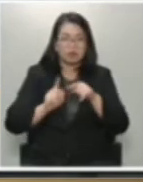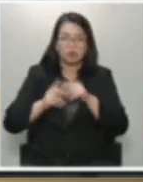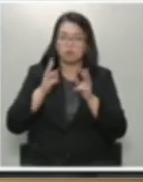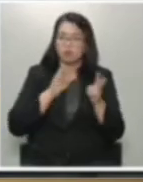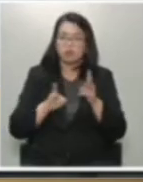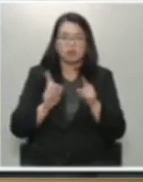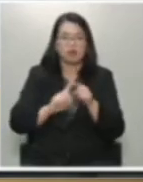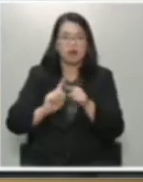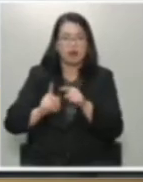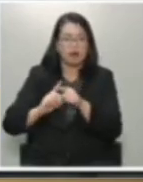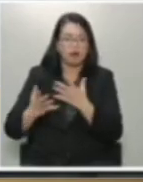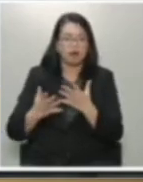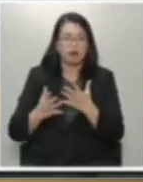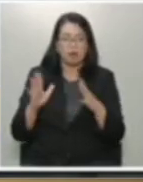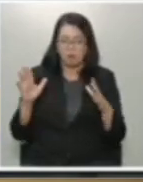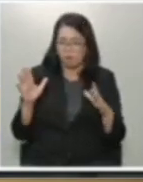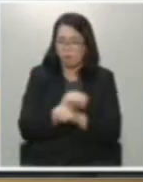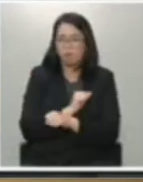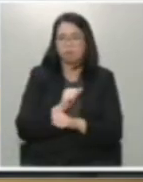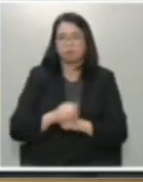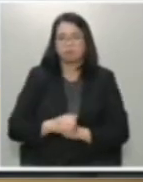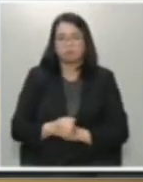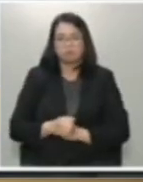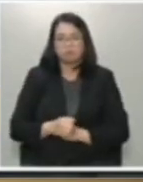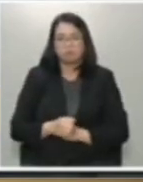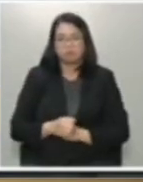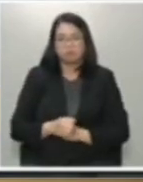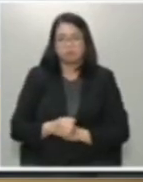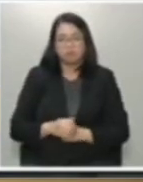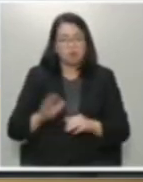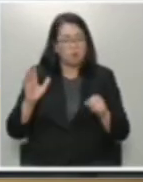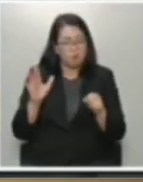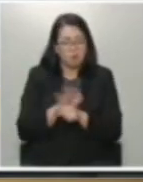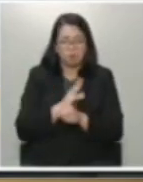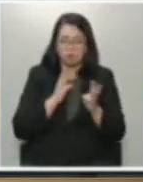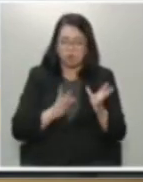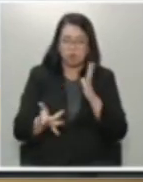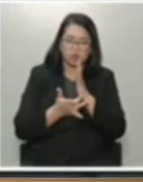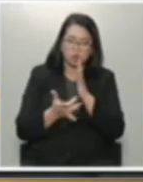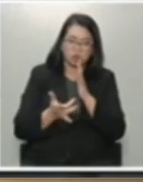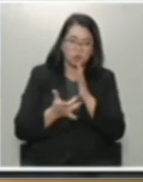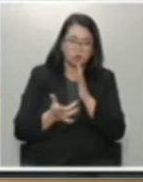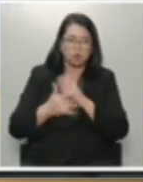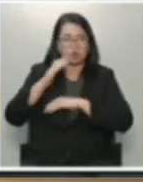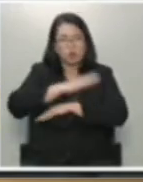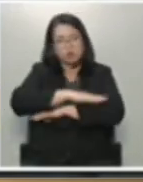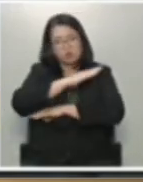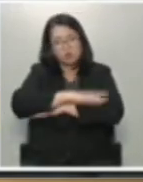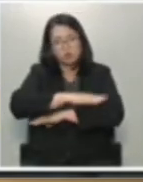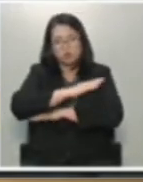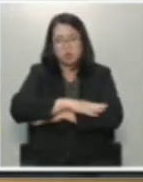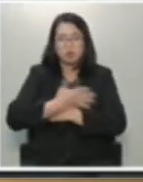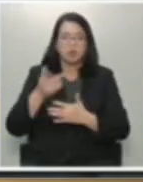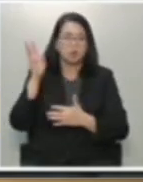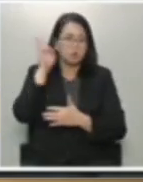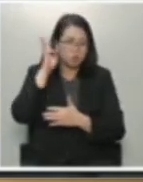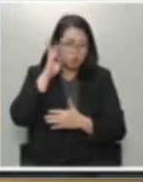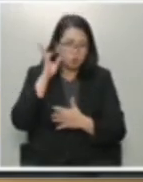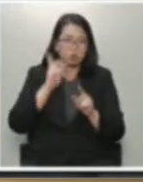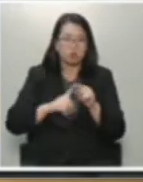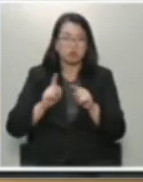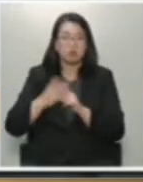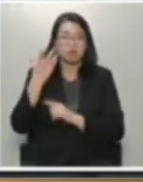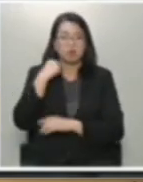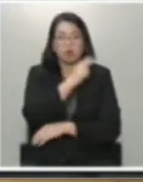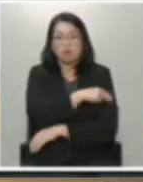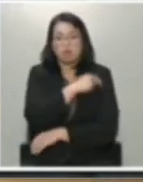ธีในการสื่อสารที่ครบทุก360องศานะครับแต่ก่อนเราเห็นคุณหมอเนี่ยมาสัมภาษณ์ทีวี